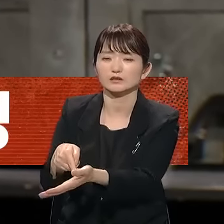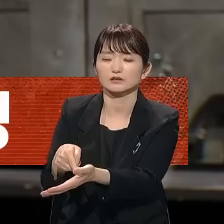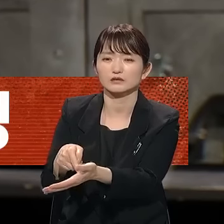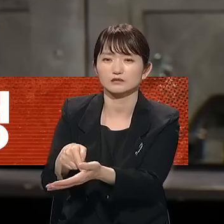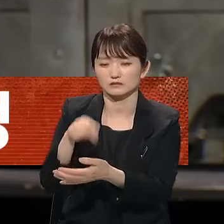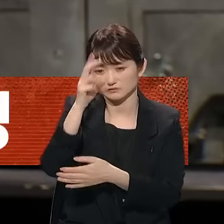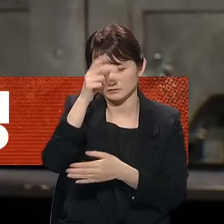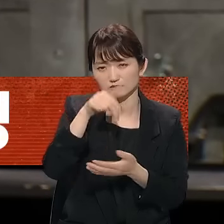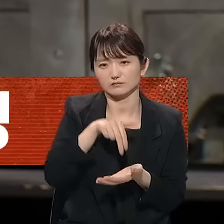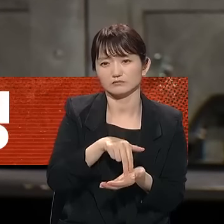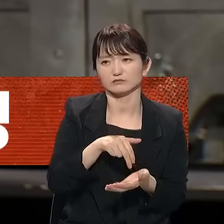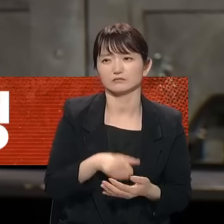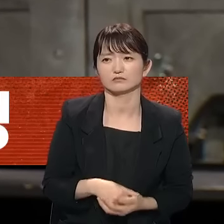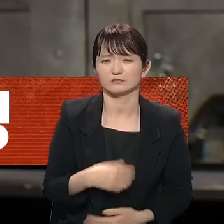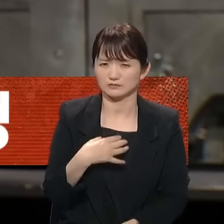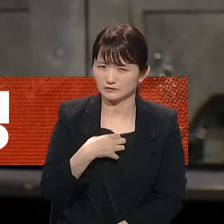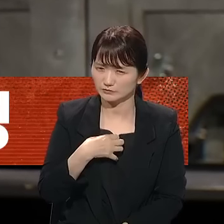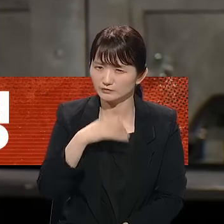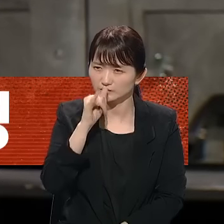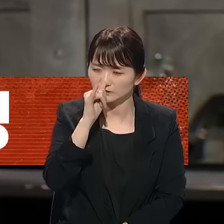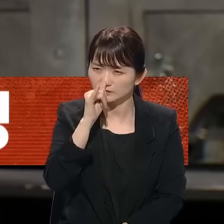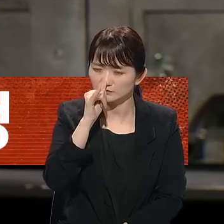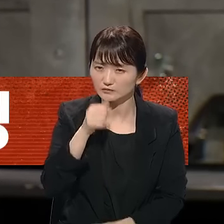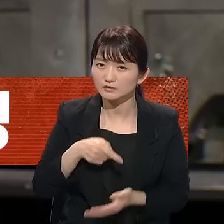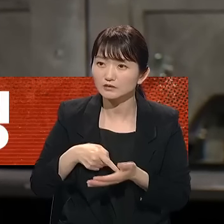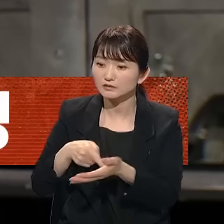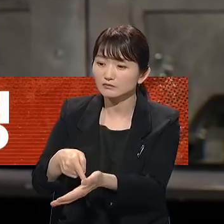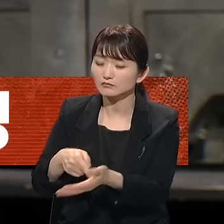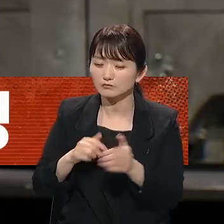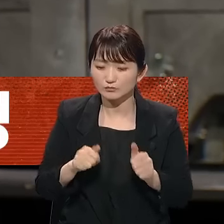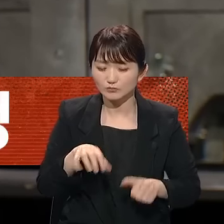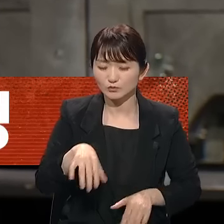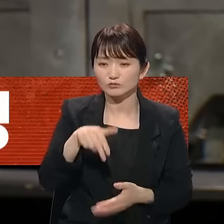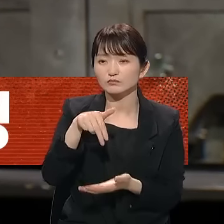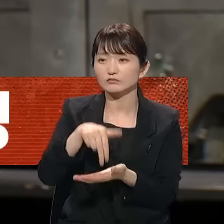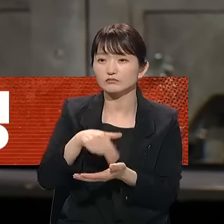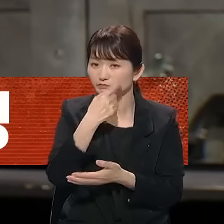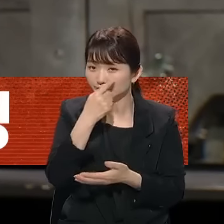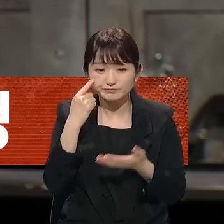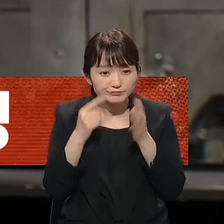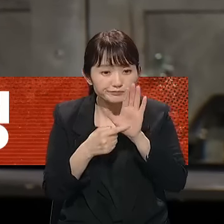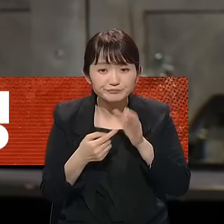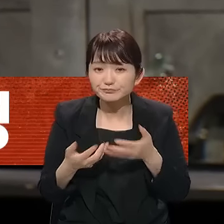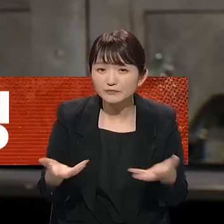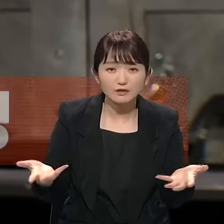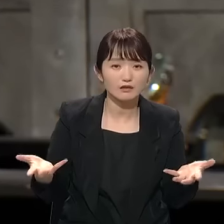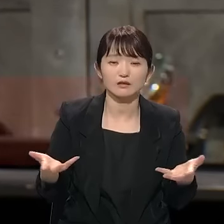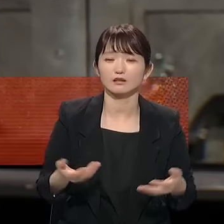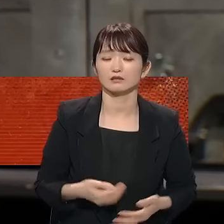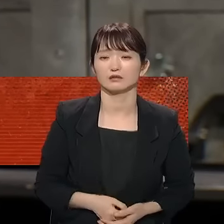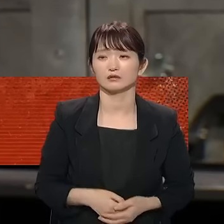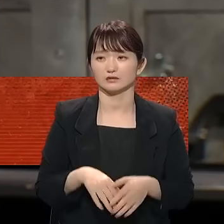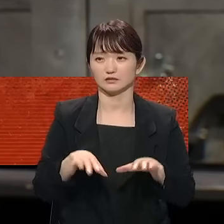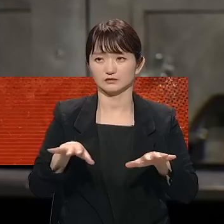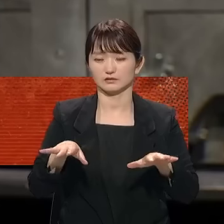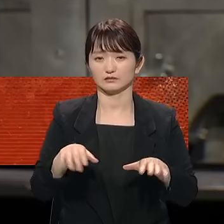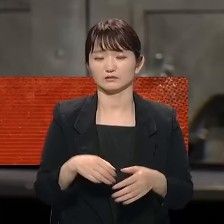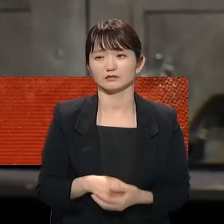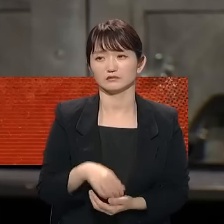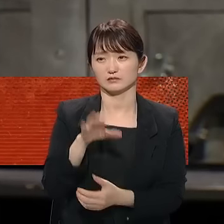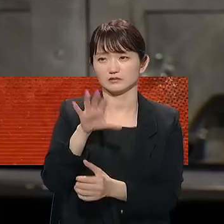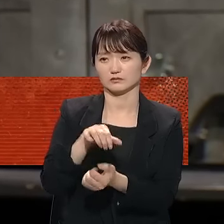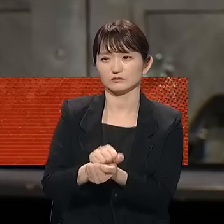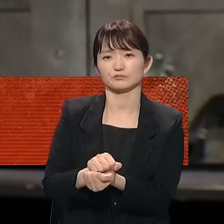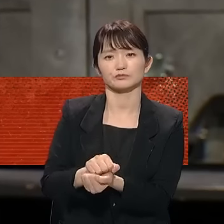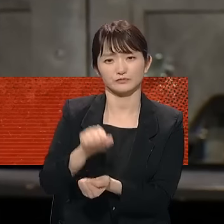경찰 입장에서는 이제 위험성이 있다라고 봐서 신청을 했지만 법원 입장에서는 증거가 없었던 그런 상황이어서 이번에는 아마도 영장이